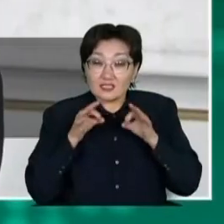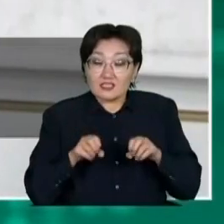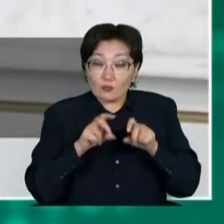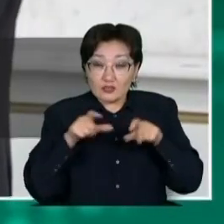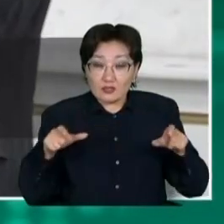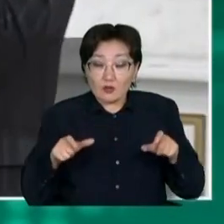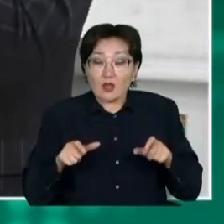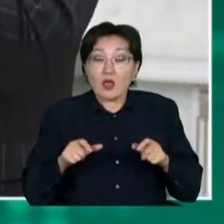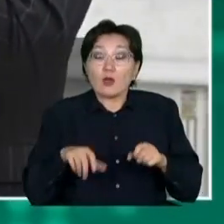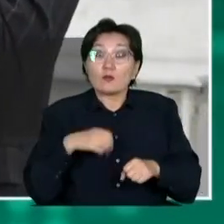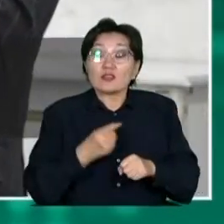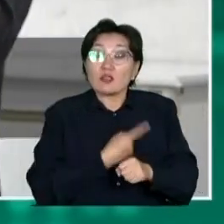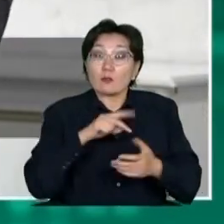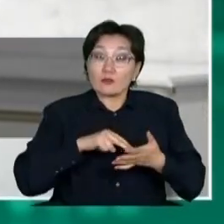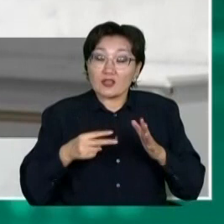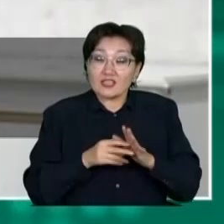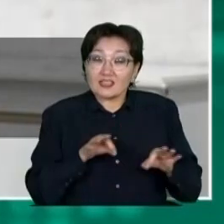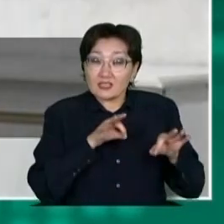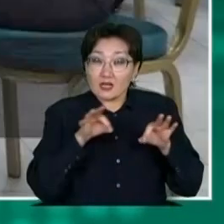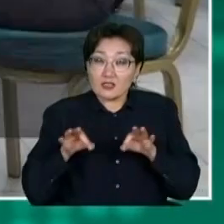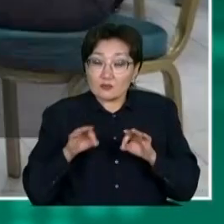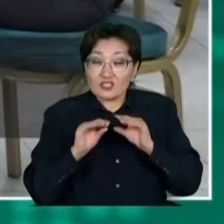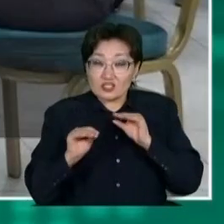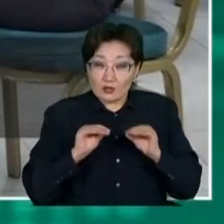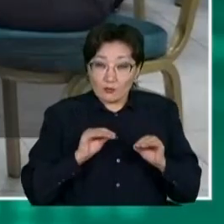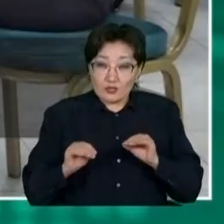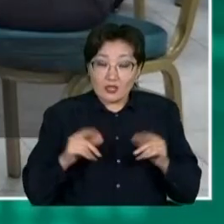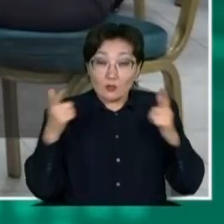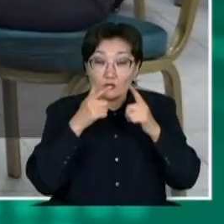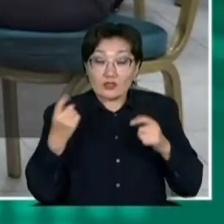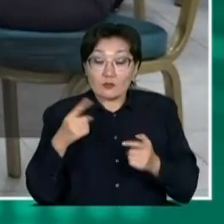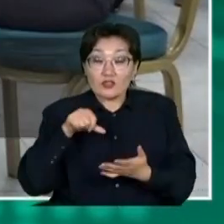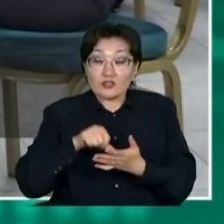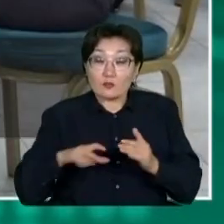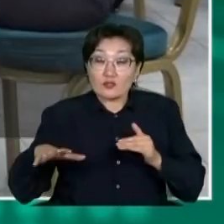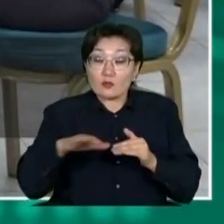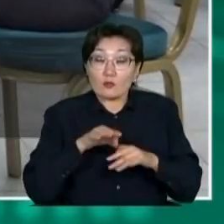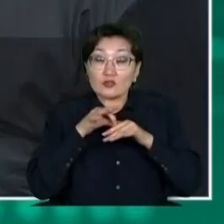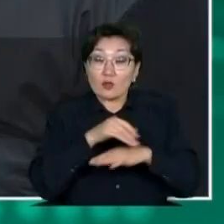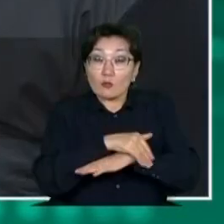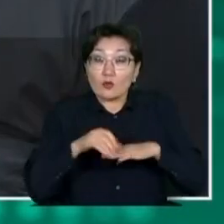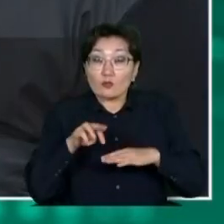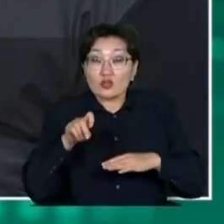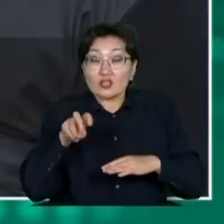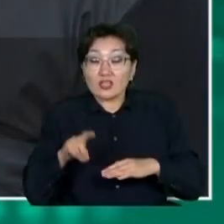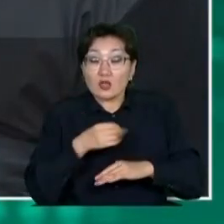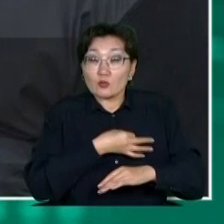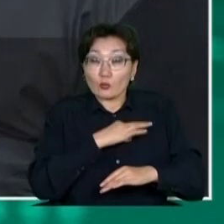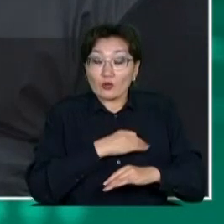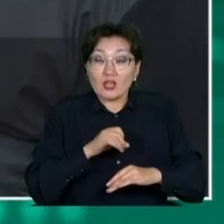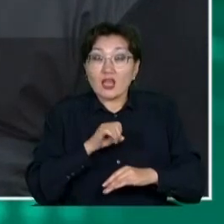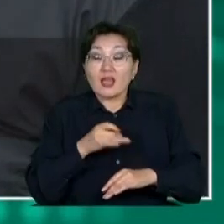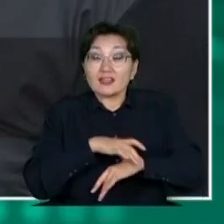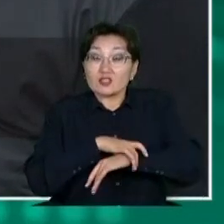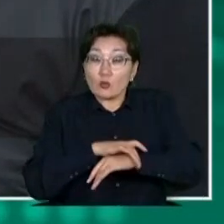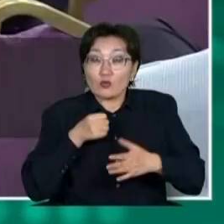разработке мастер-плана транспортного каркаса. Сообщается, что первый участок пройдет по улице Момушеле, Тулеби и проспекту